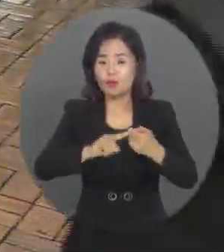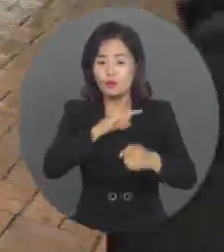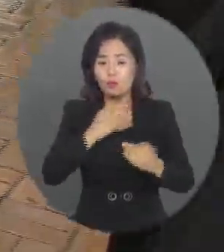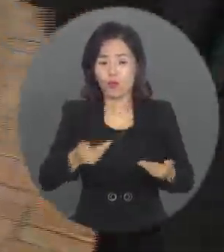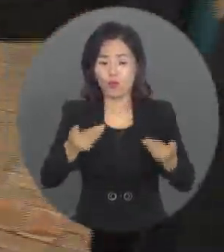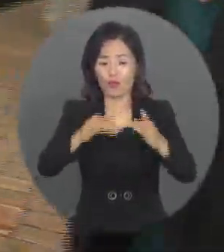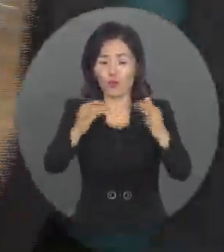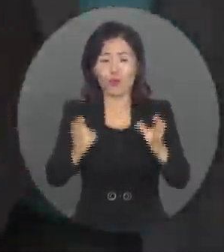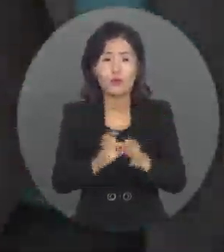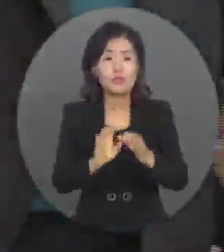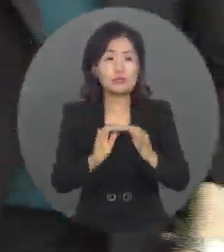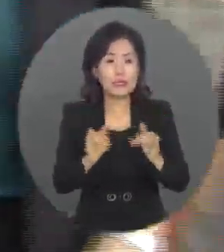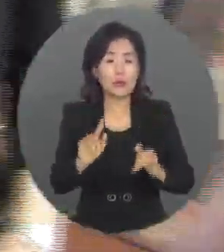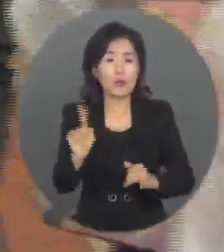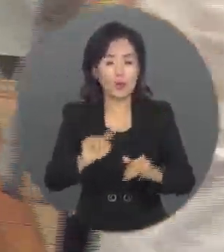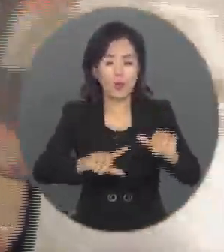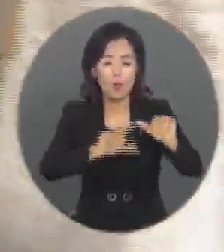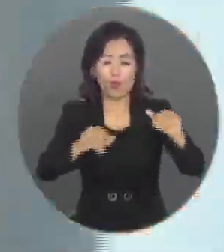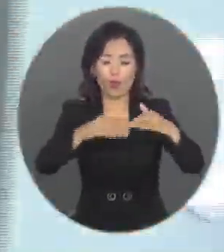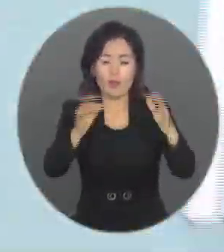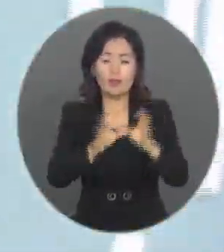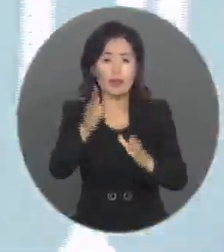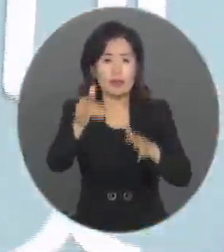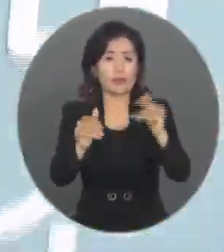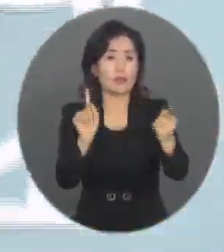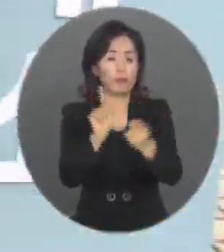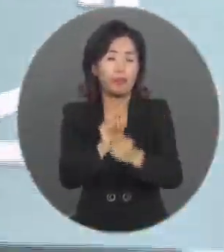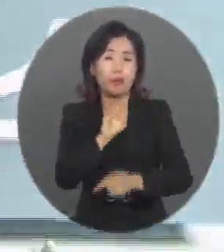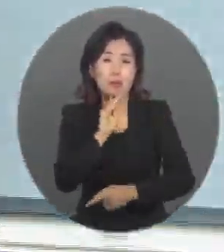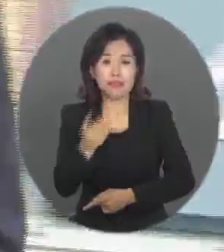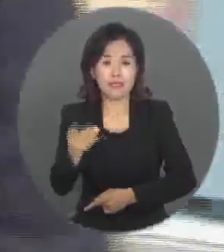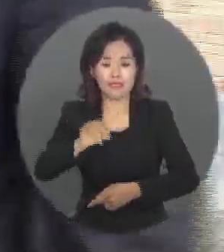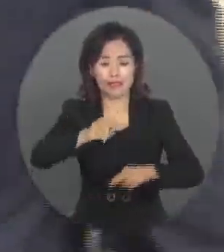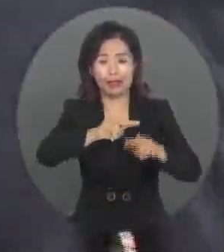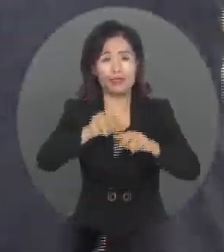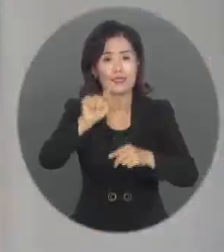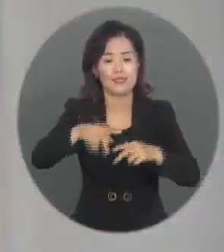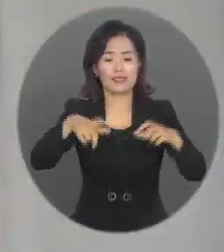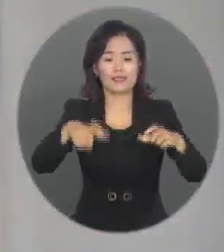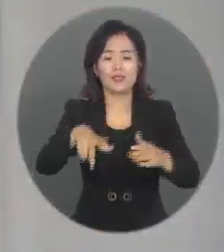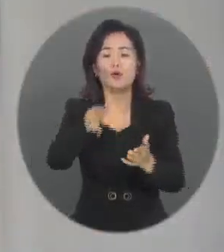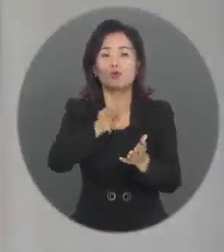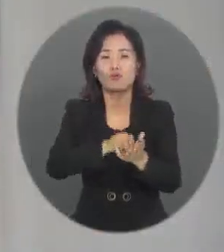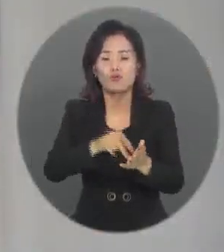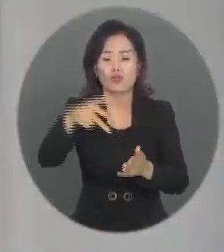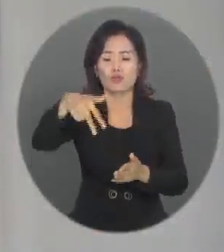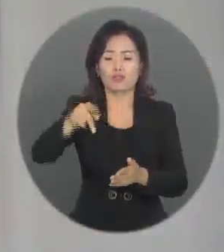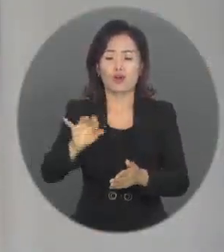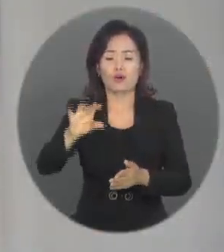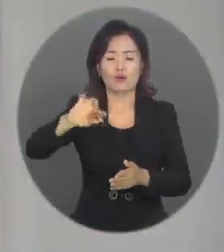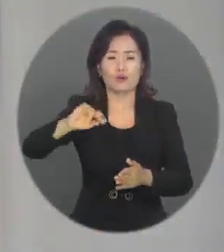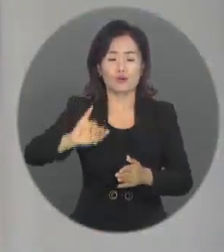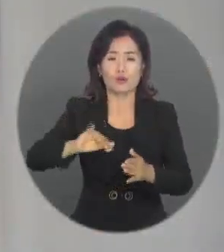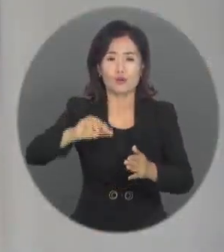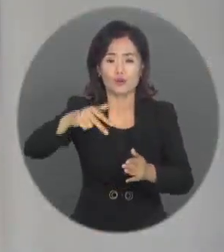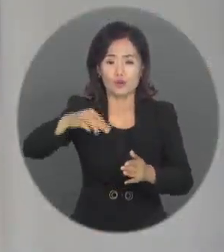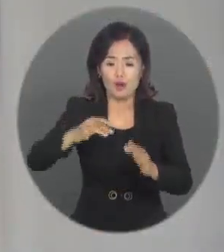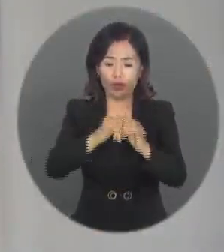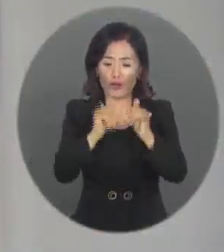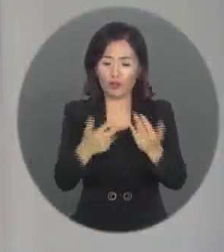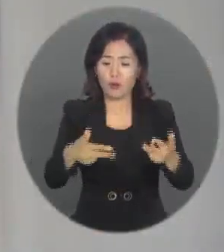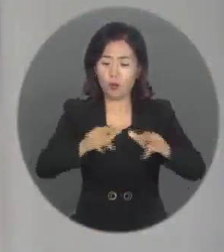보훈부 관계자는 5월 단체장들과 만난 것은 사실이고 이 자리에서 지역 현안인 정율성 공원 조성 논의를 한